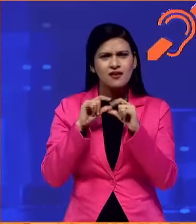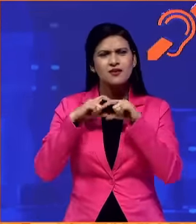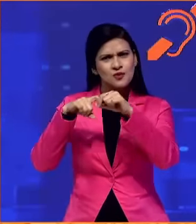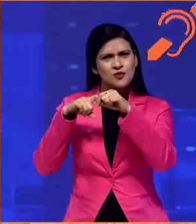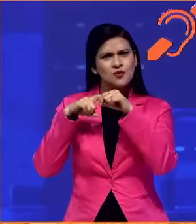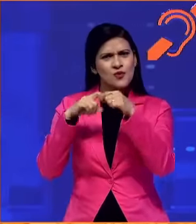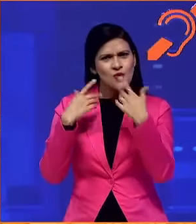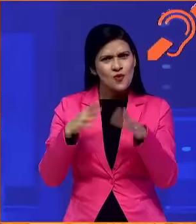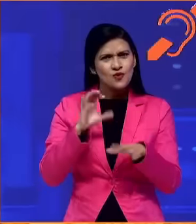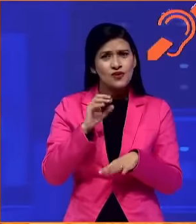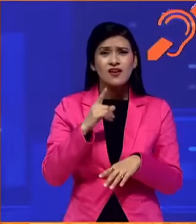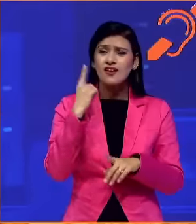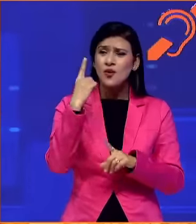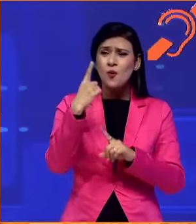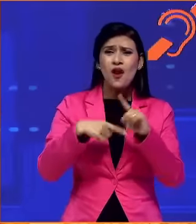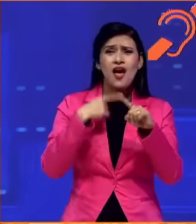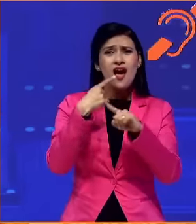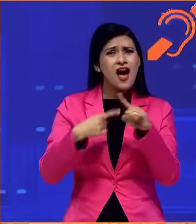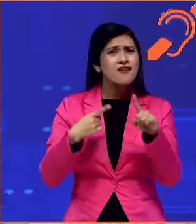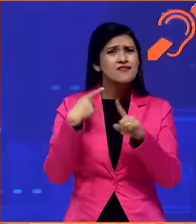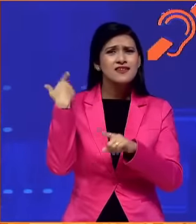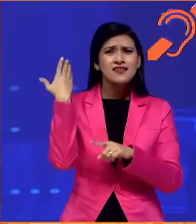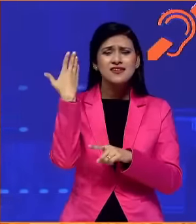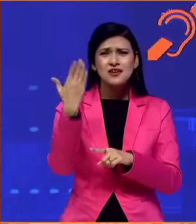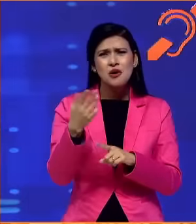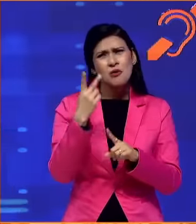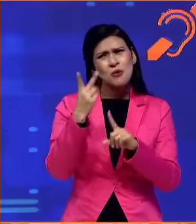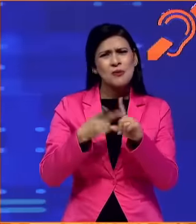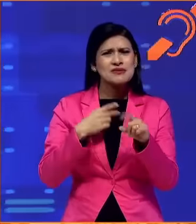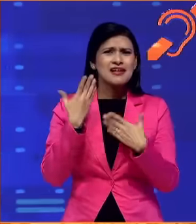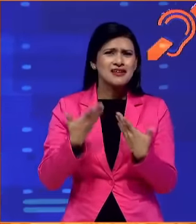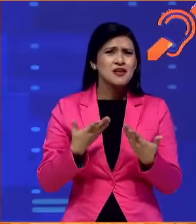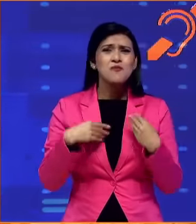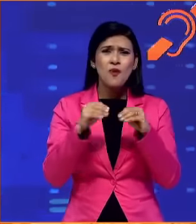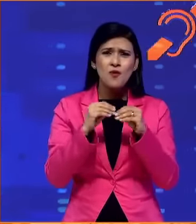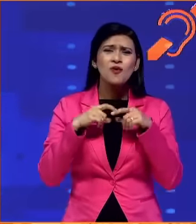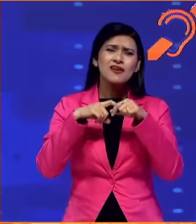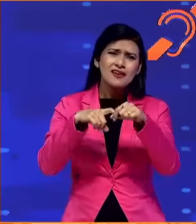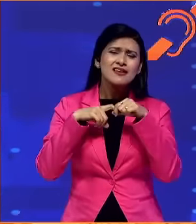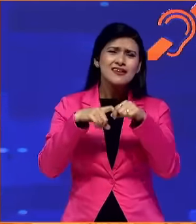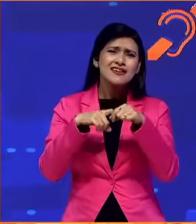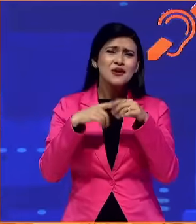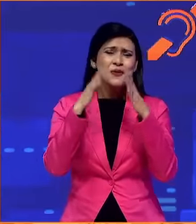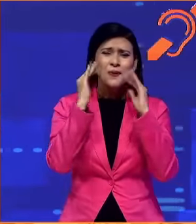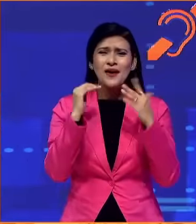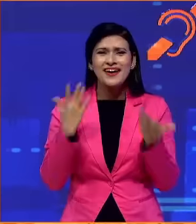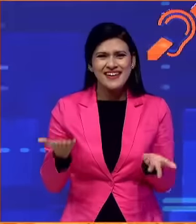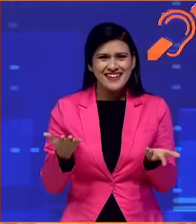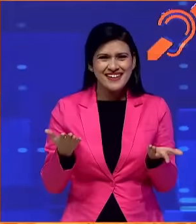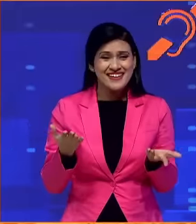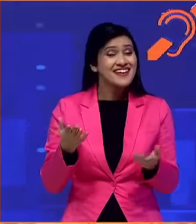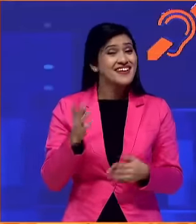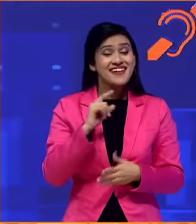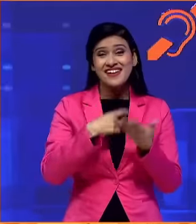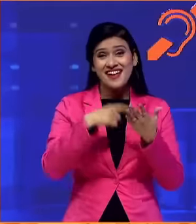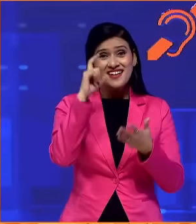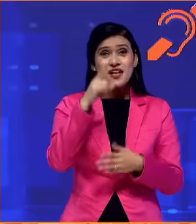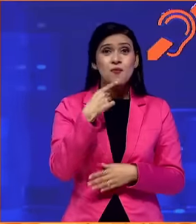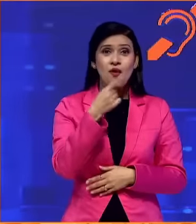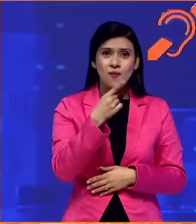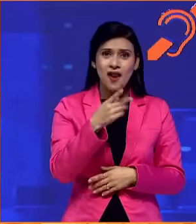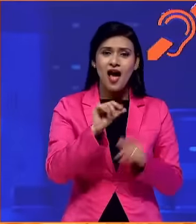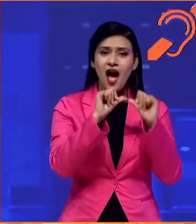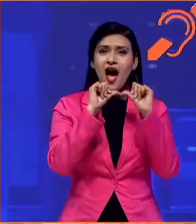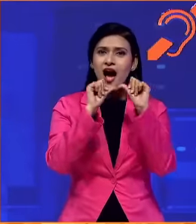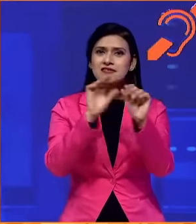मुझेबताओ,तुम पिछलेडेढ़सालसेयहीकहरहेहो। यहखुदाईकेबारेमेंनहींहै;येवो बातेंहैंजिनकाआपनेकभीसीधेतौरपरजवाबनहींदिया